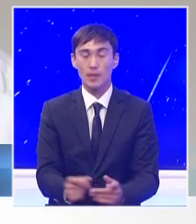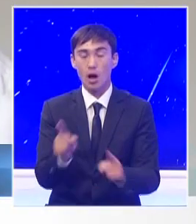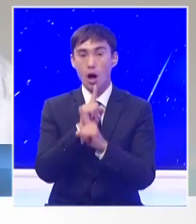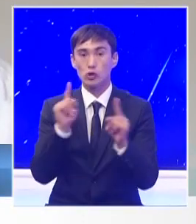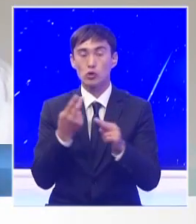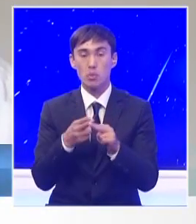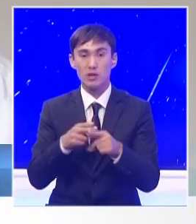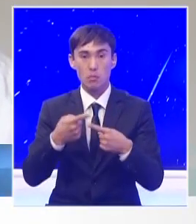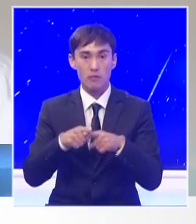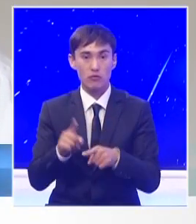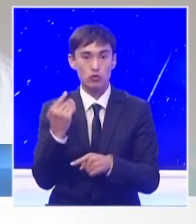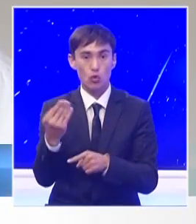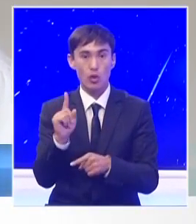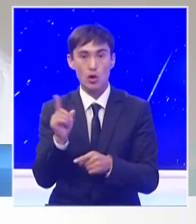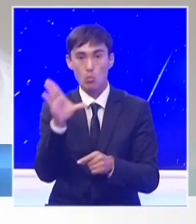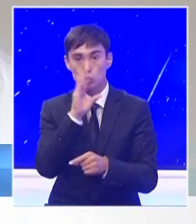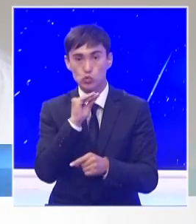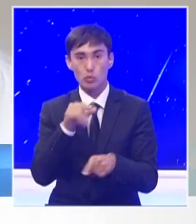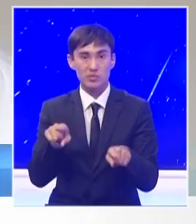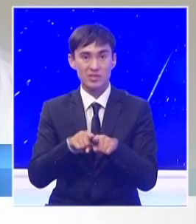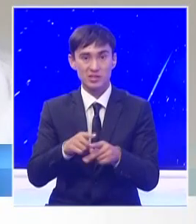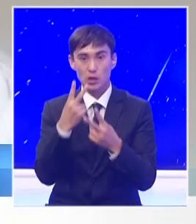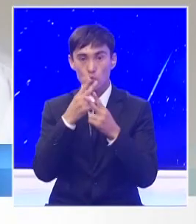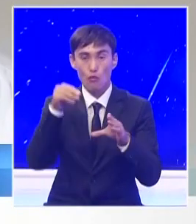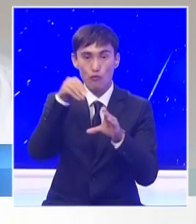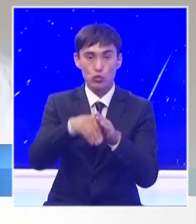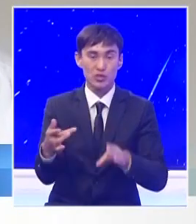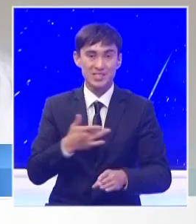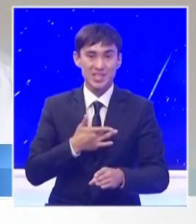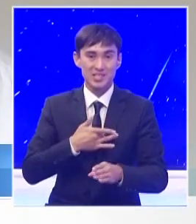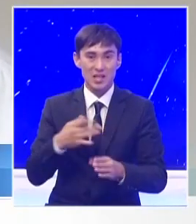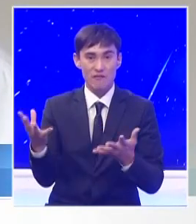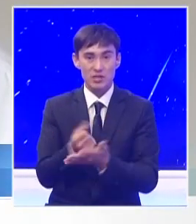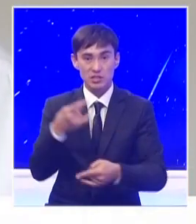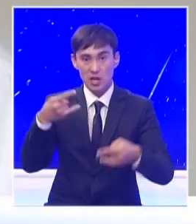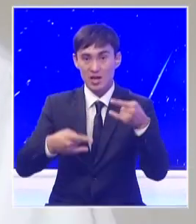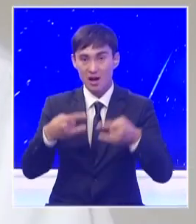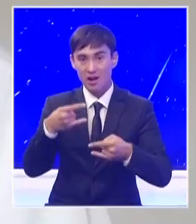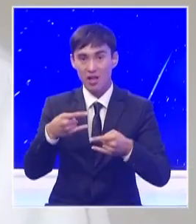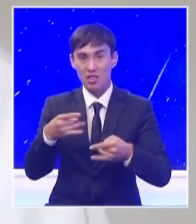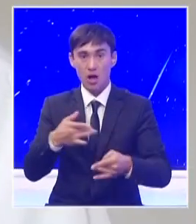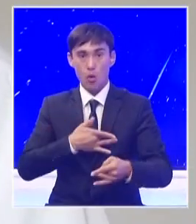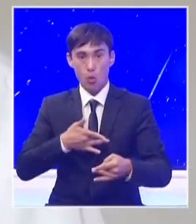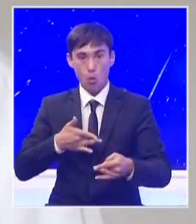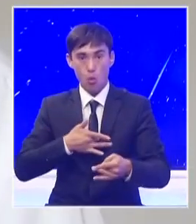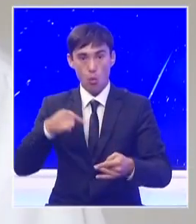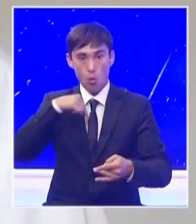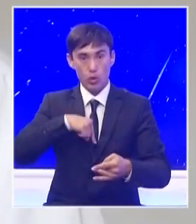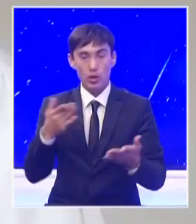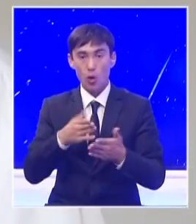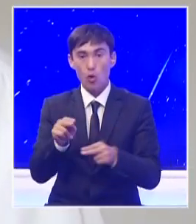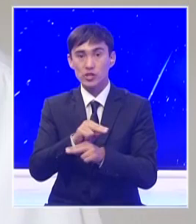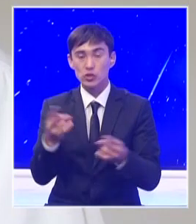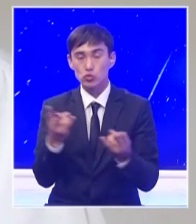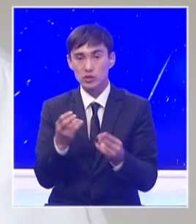Особенность этого оборудования в том, что оно способно, так сказать, заглянуть внутрь сердца и вывести на экран монитора карту органа и показать, какое лечение